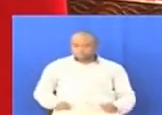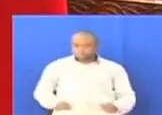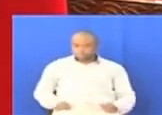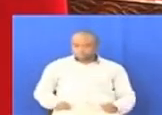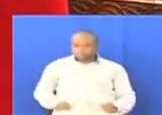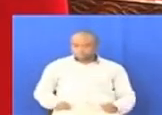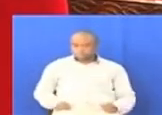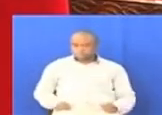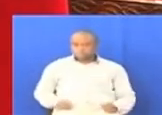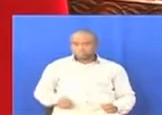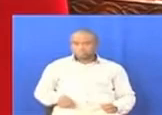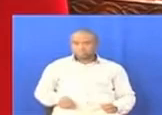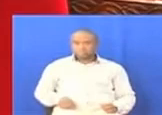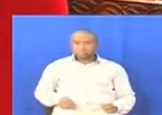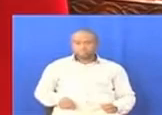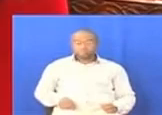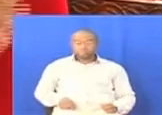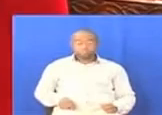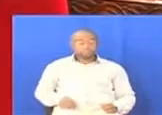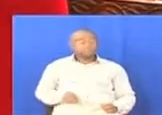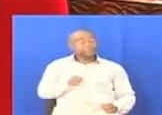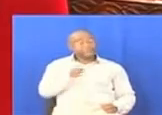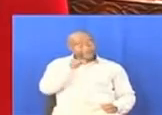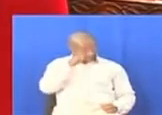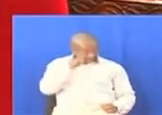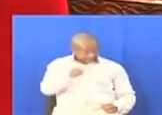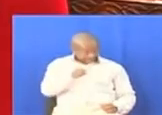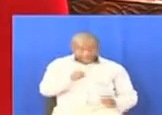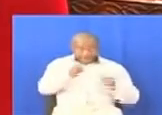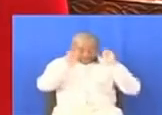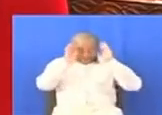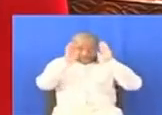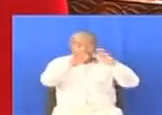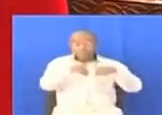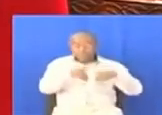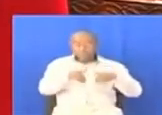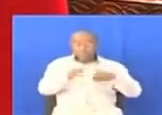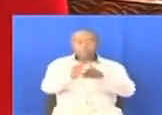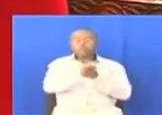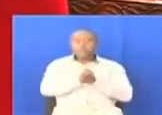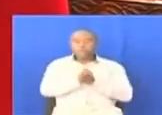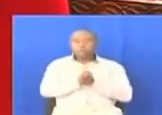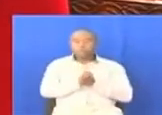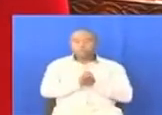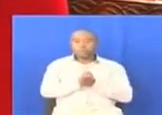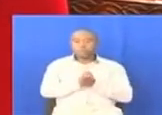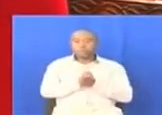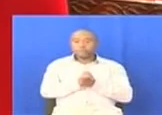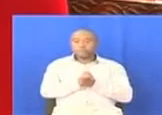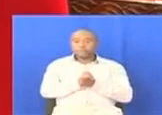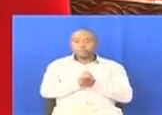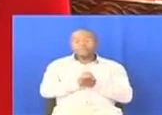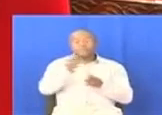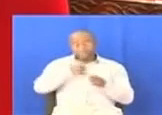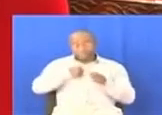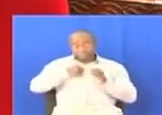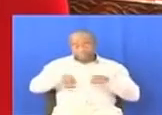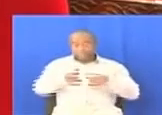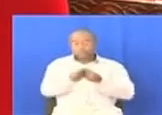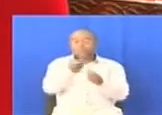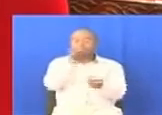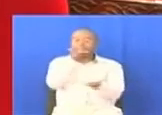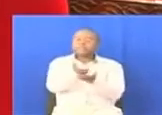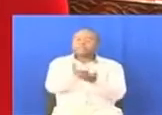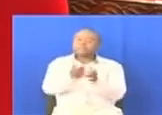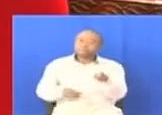Na katika hili ni Bunge la Jamhuri ya Muungano wa Tanzania. Ningependa kuapili na kutoa pendekezo